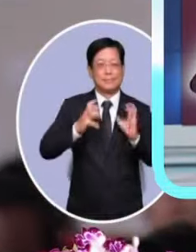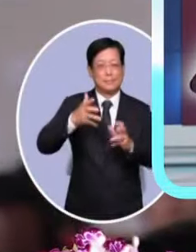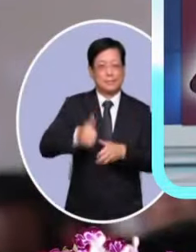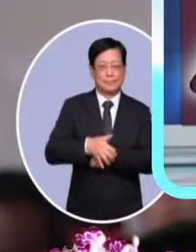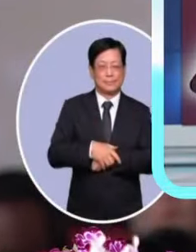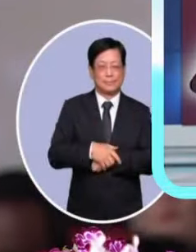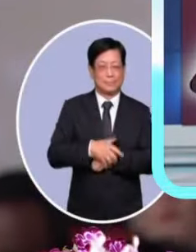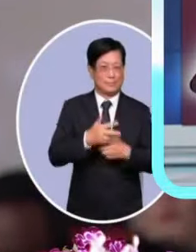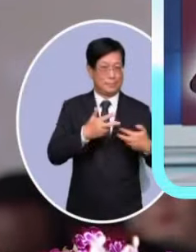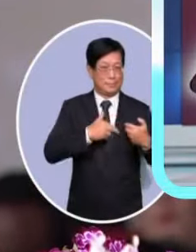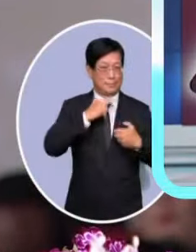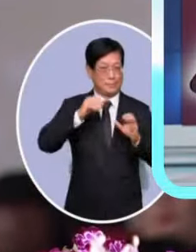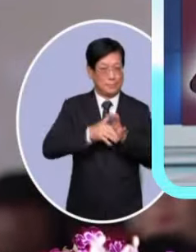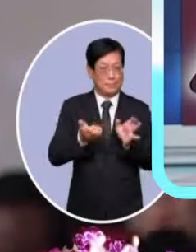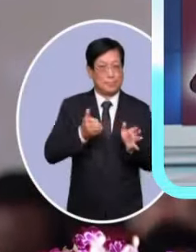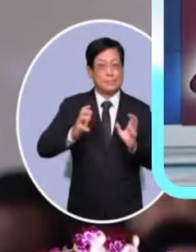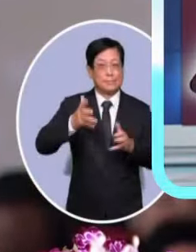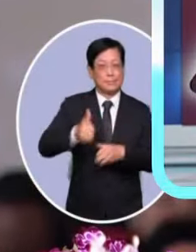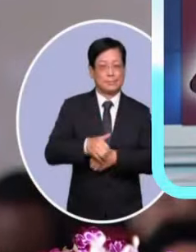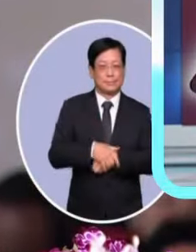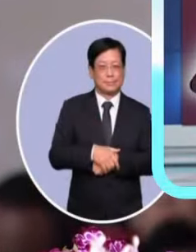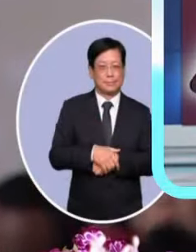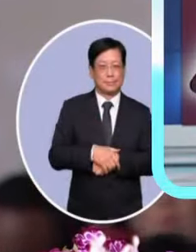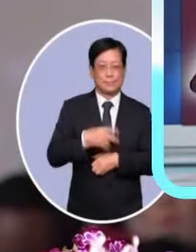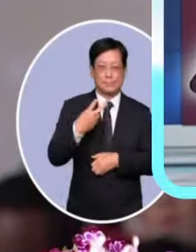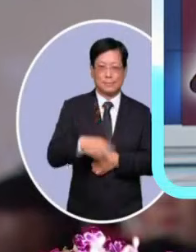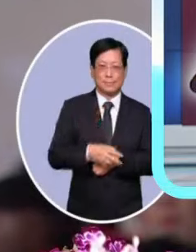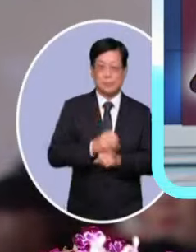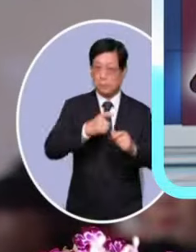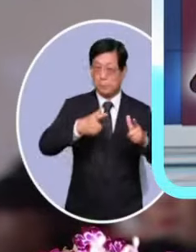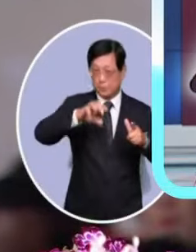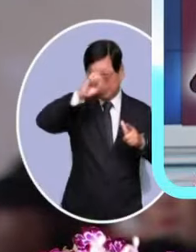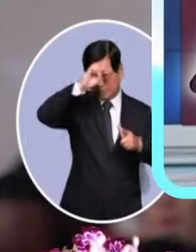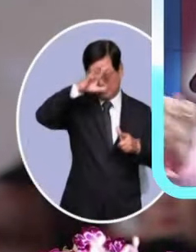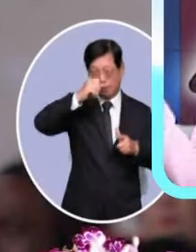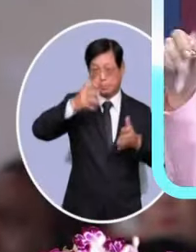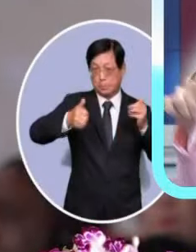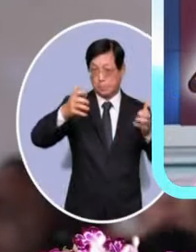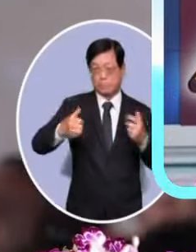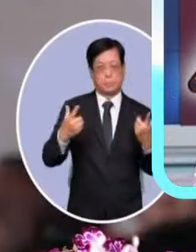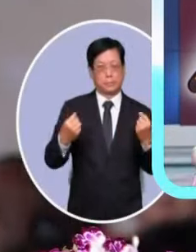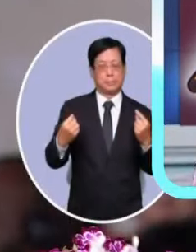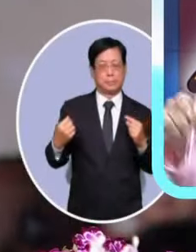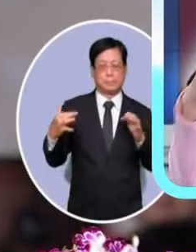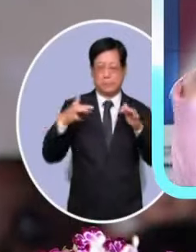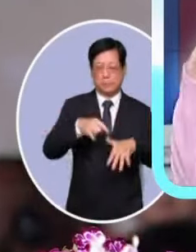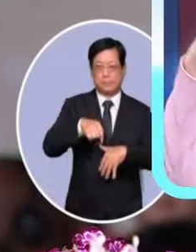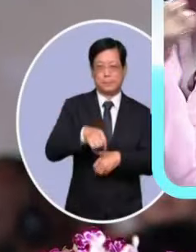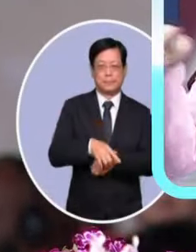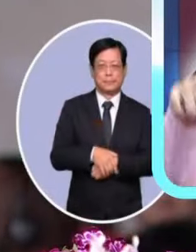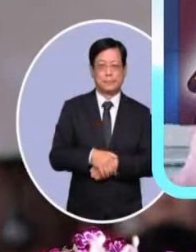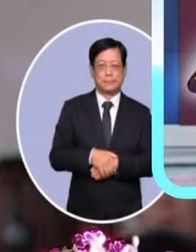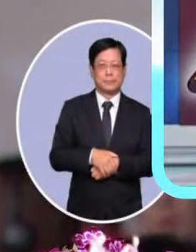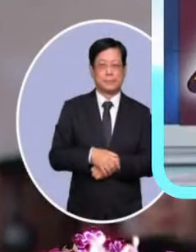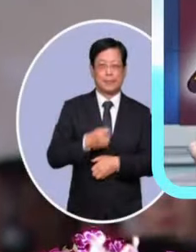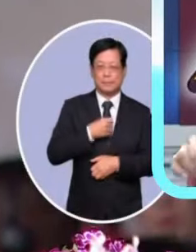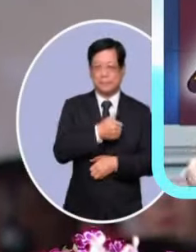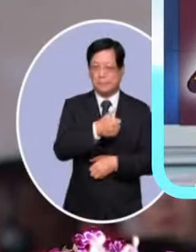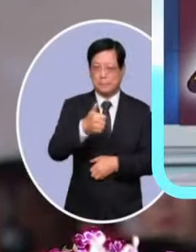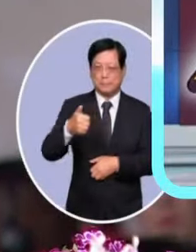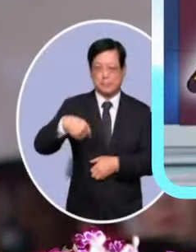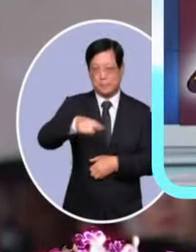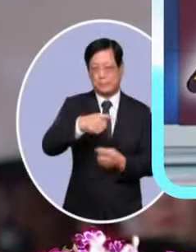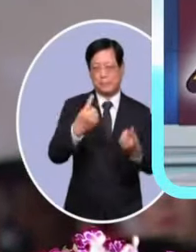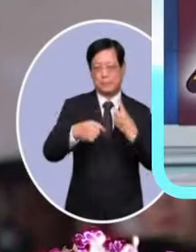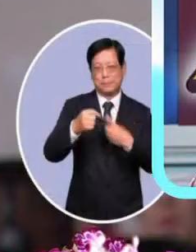事实上，真的讲祖国生日快乐是啊 ，get up 嘛。 可是感觉他很计较这个，他讲的，他说我讲的是吴康仁， 吴